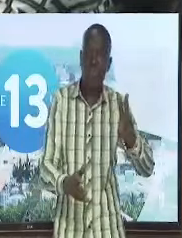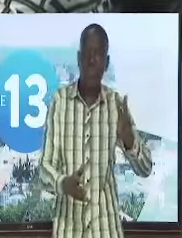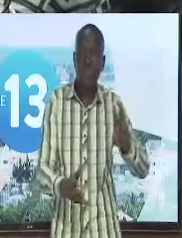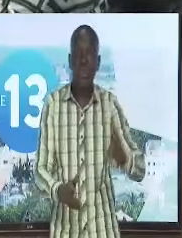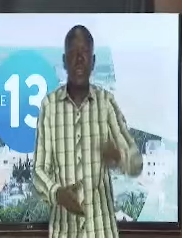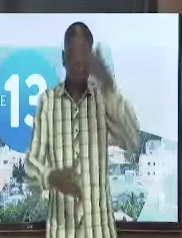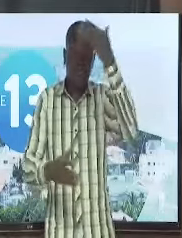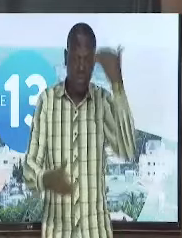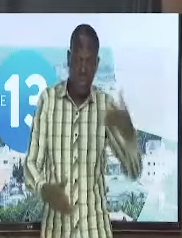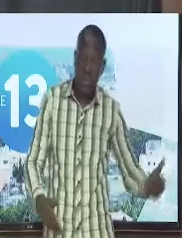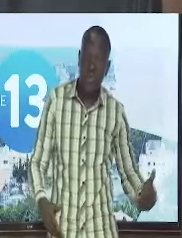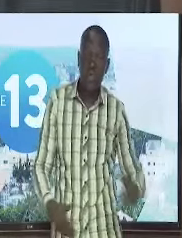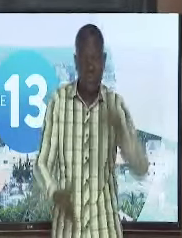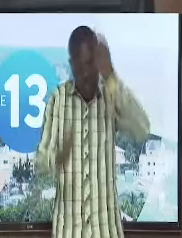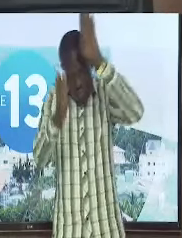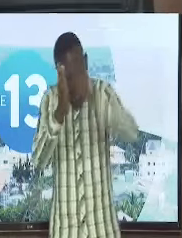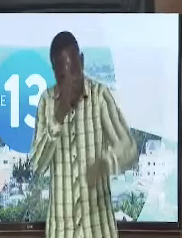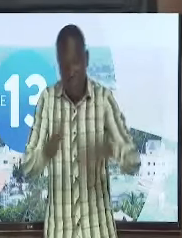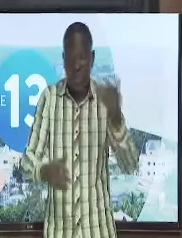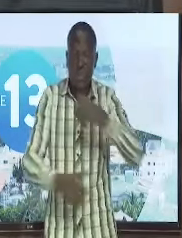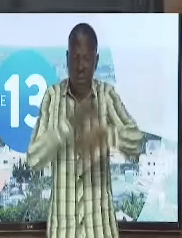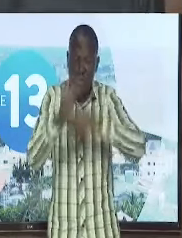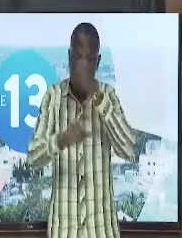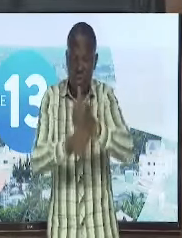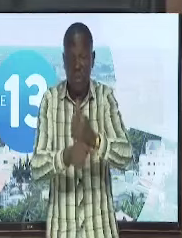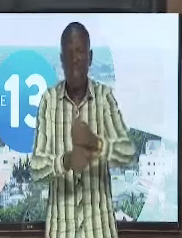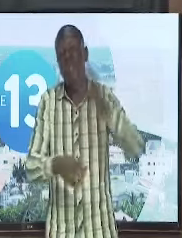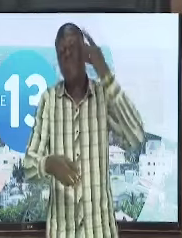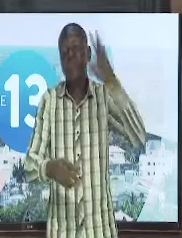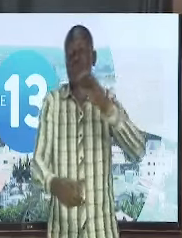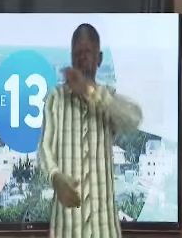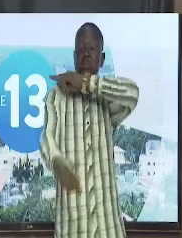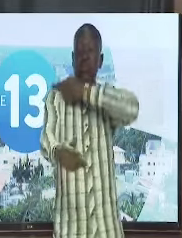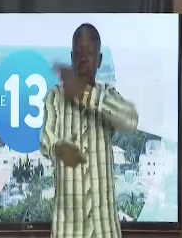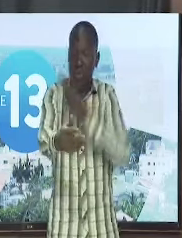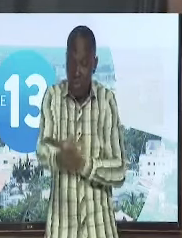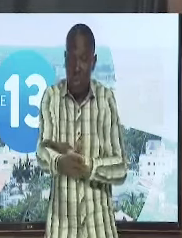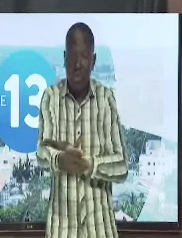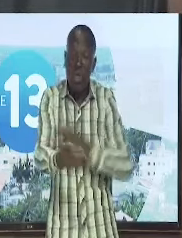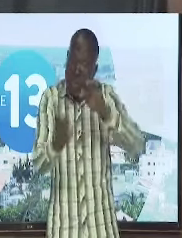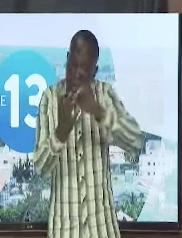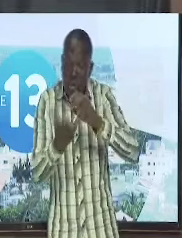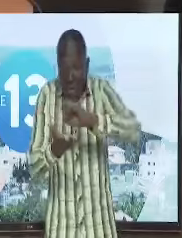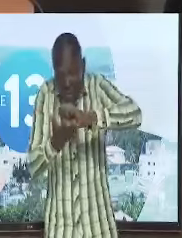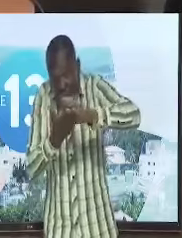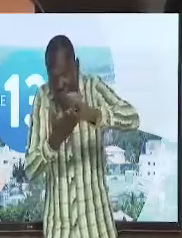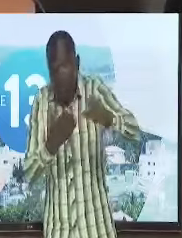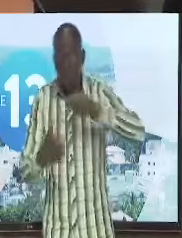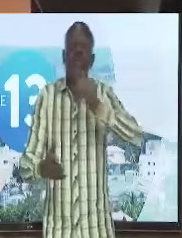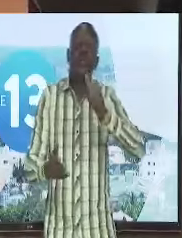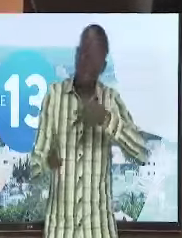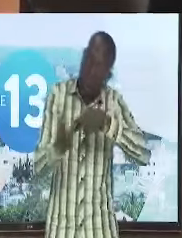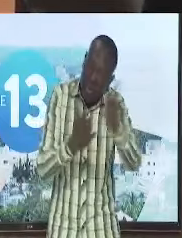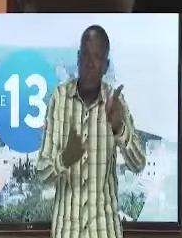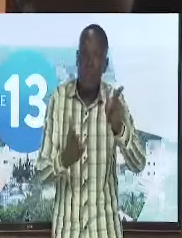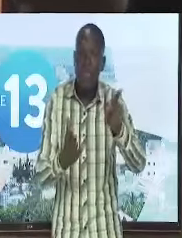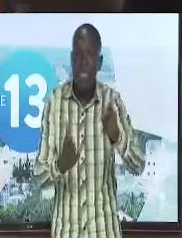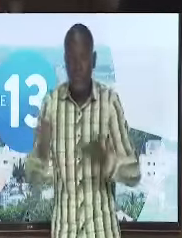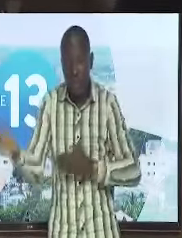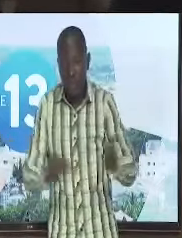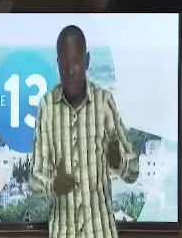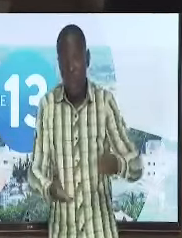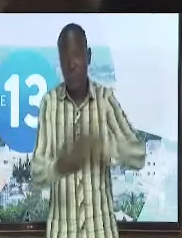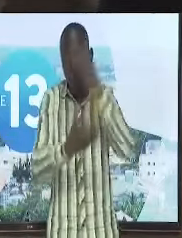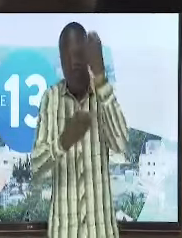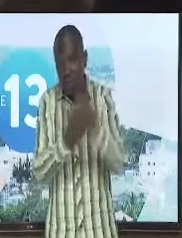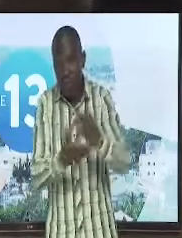de moins de 5 ans et les femmes enceintes, la mesure de la gratuité des soins va connaître une nouvelle orientation. Il s'agit d'élargir son panier